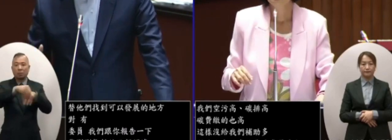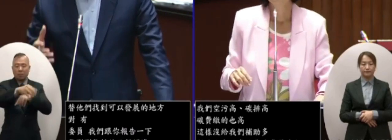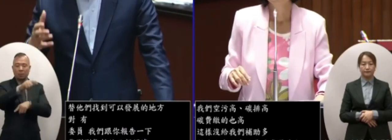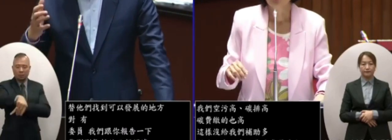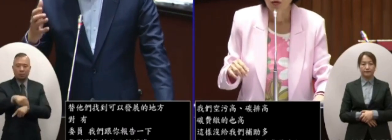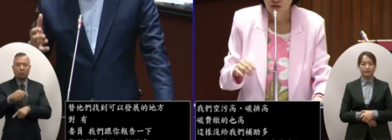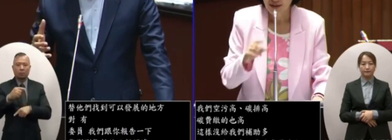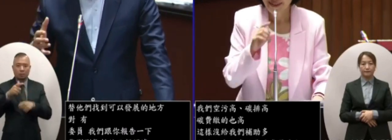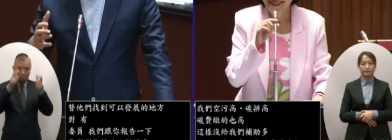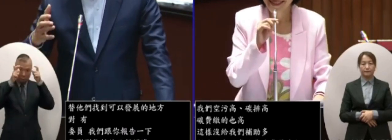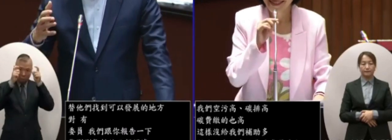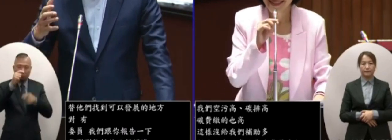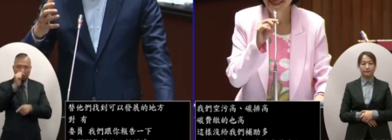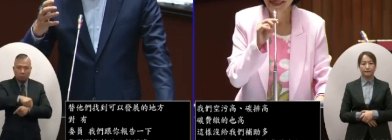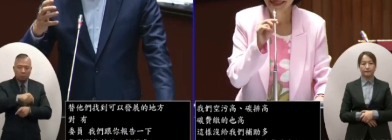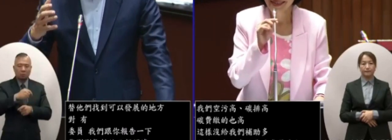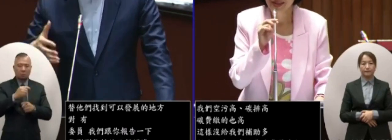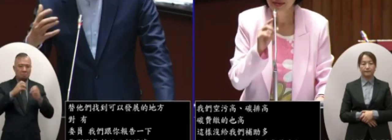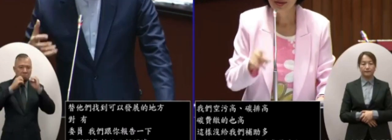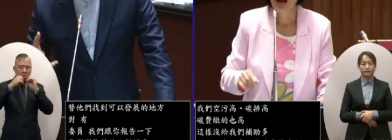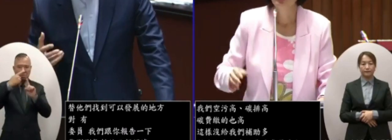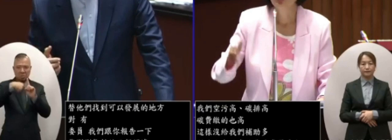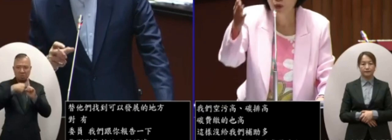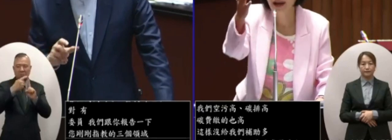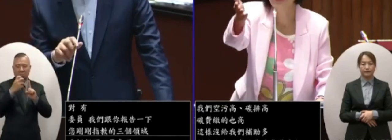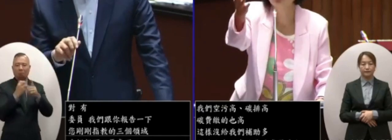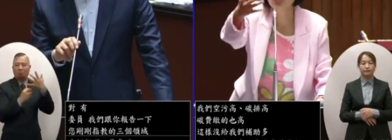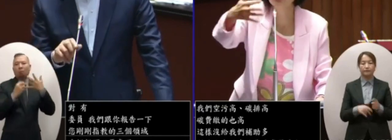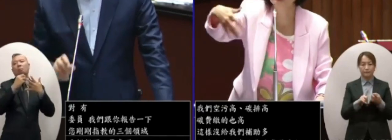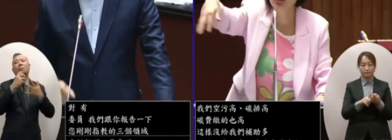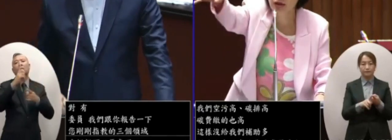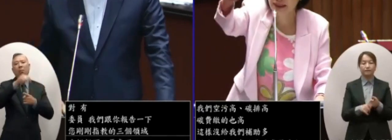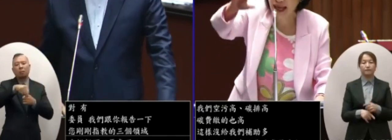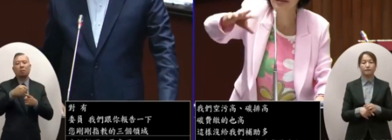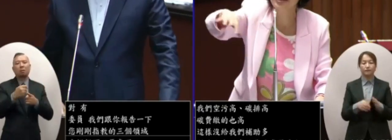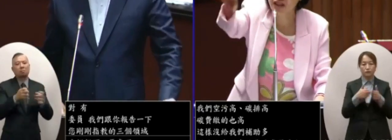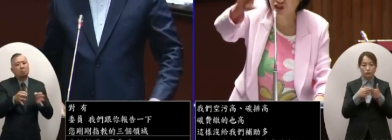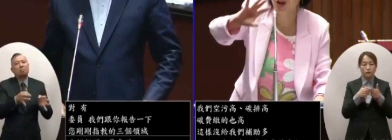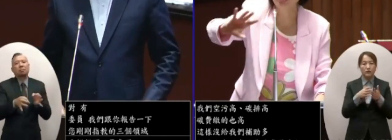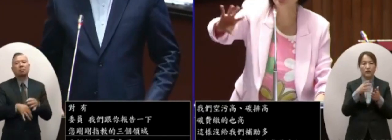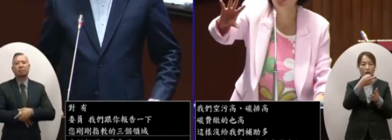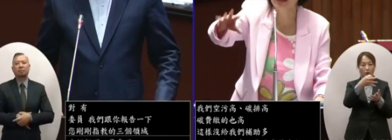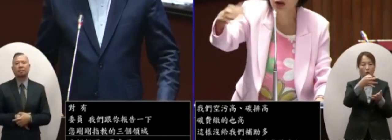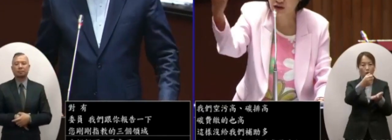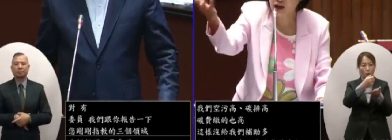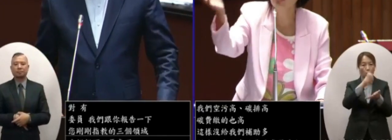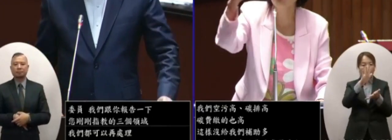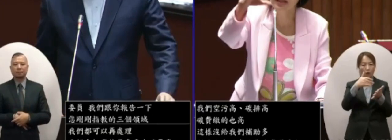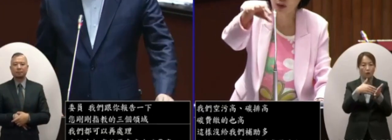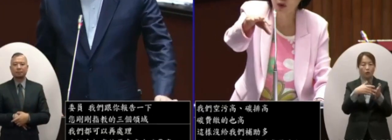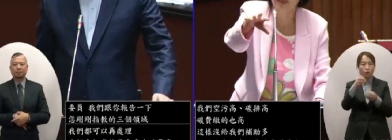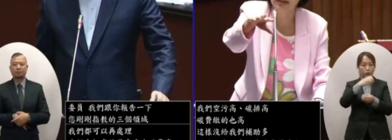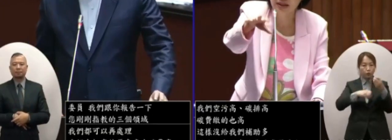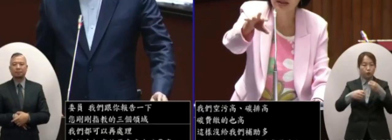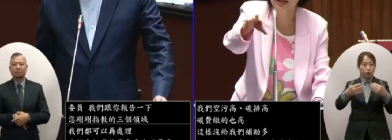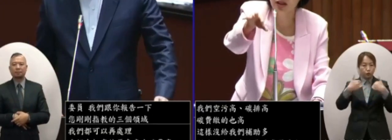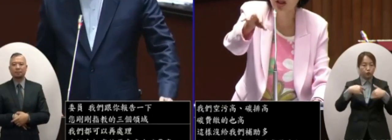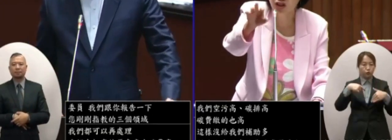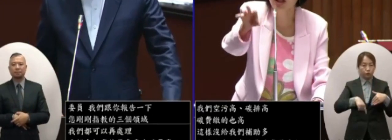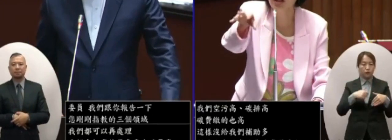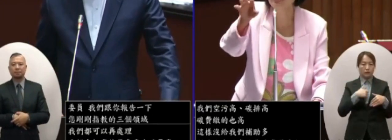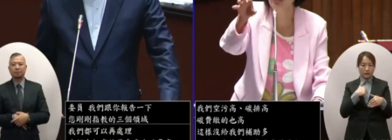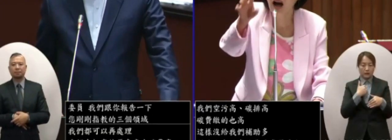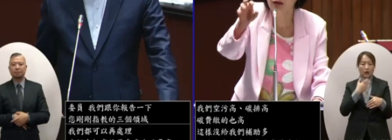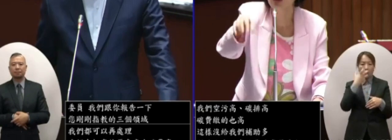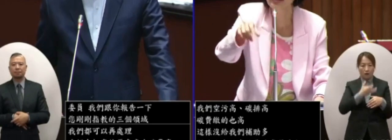些比较高质的。 对啦，所以说你就是拿到这些钱之后呢，就要用在我们真的已经是牺牲掉很